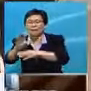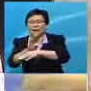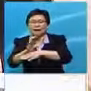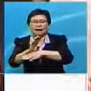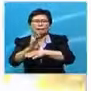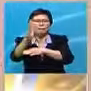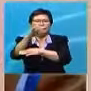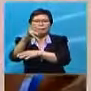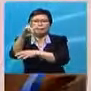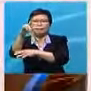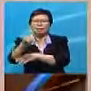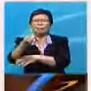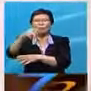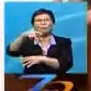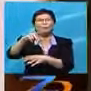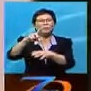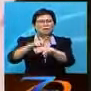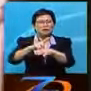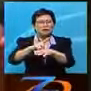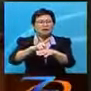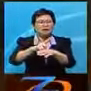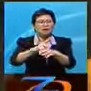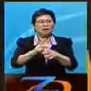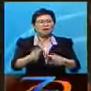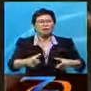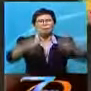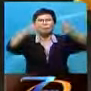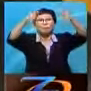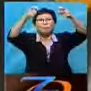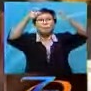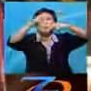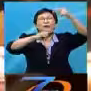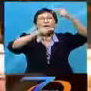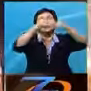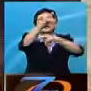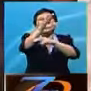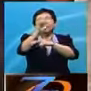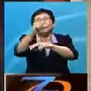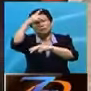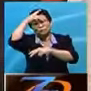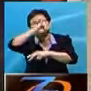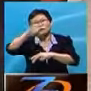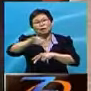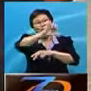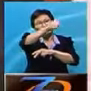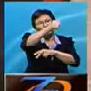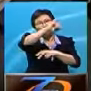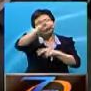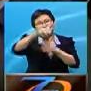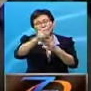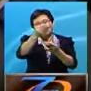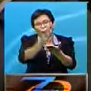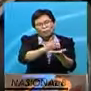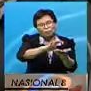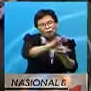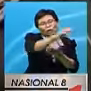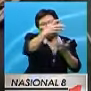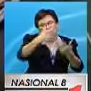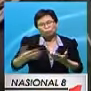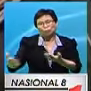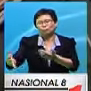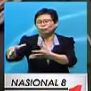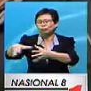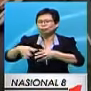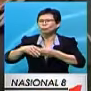Milo, Philomena Tan, di Menara KBS, Putrajaya. Setakat ini, hampir RM10 juta dalam bentuk wang tunai telah berjaya